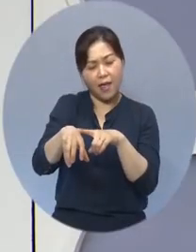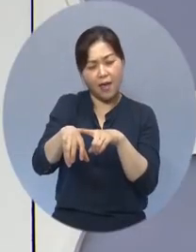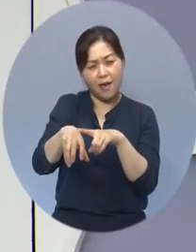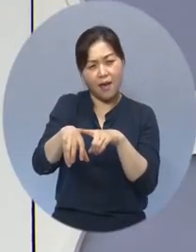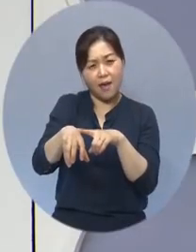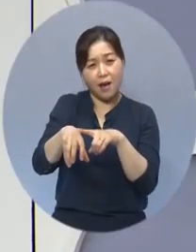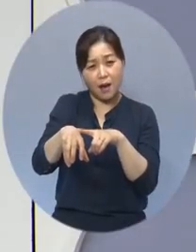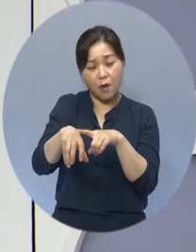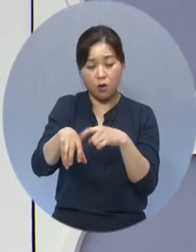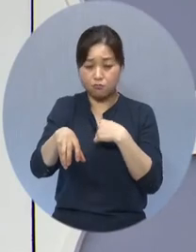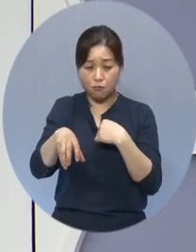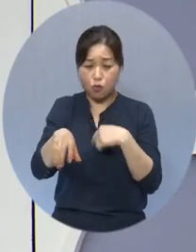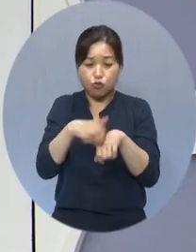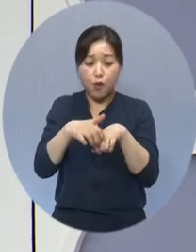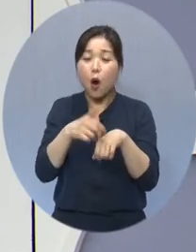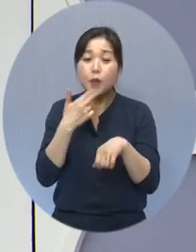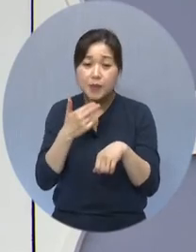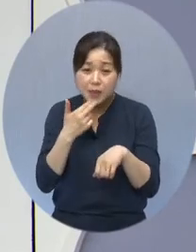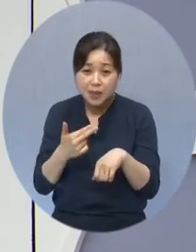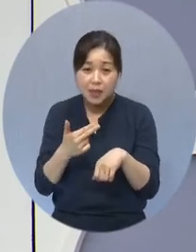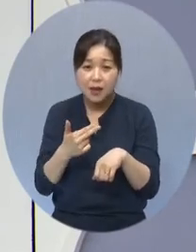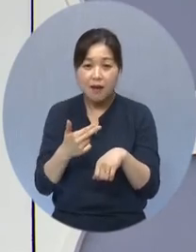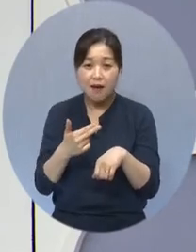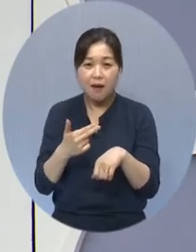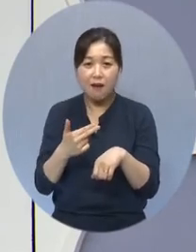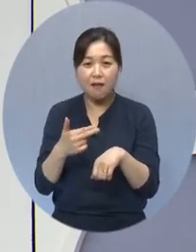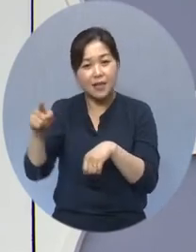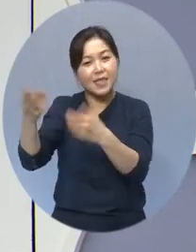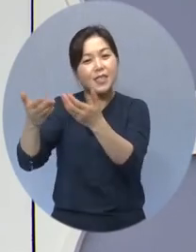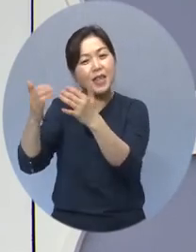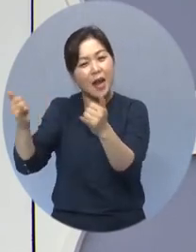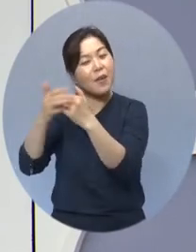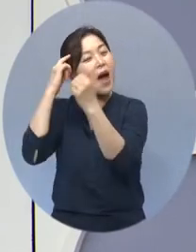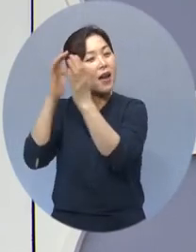번거로움을 피할 수 있도록 해서 어찌 보면